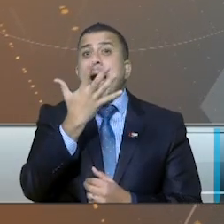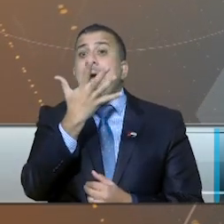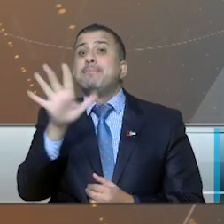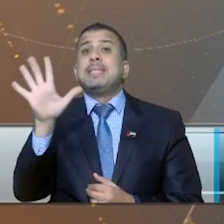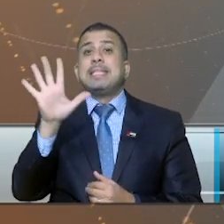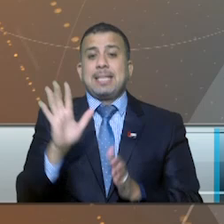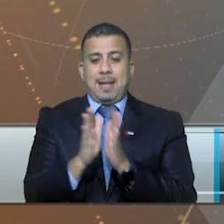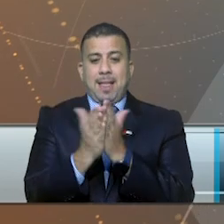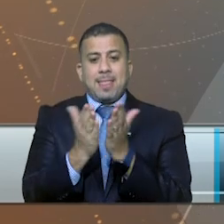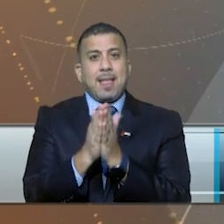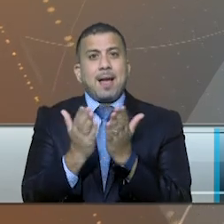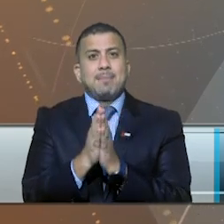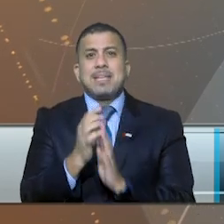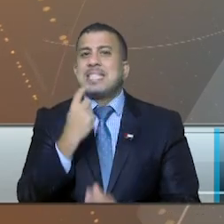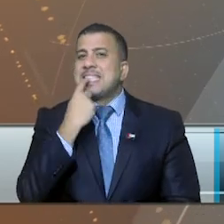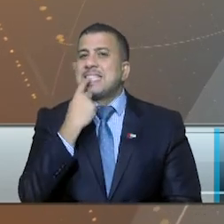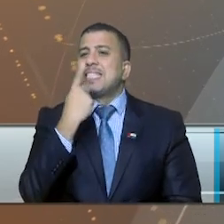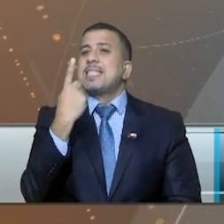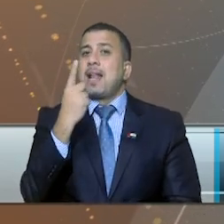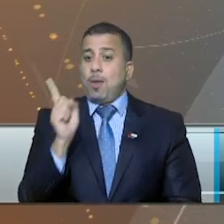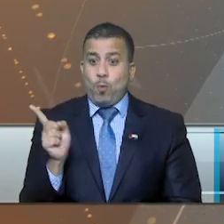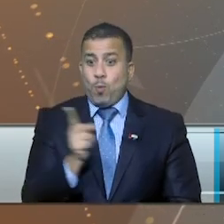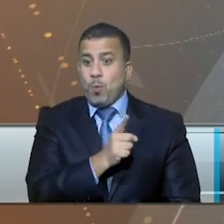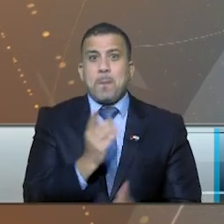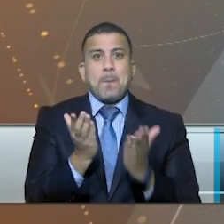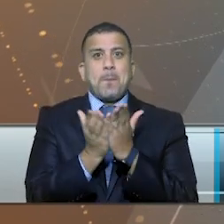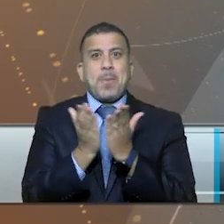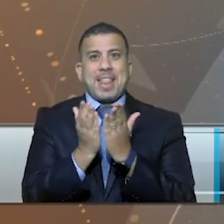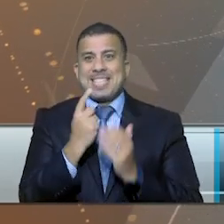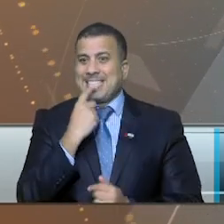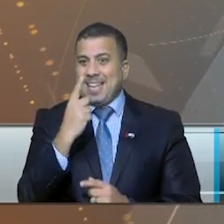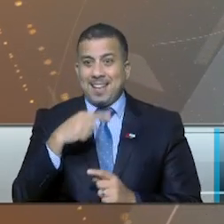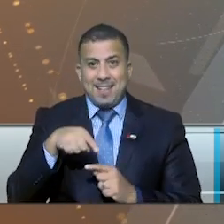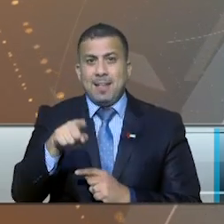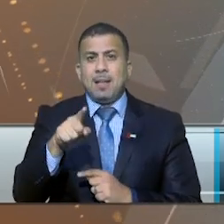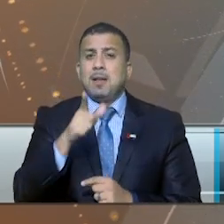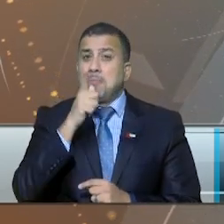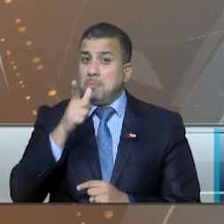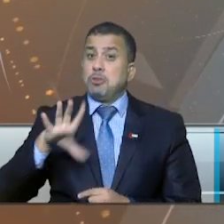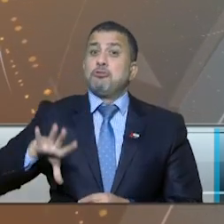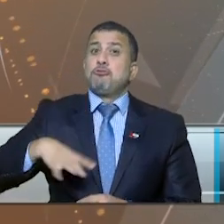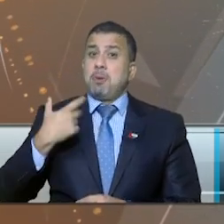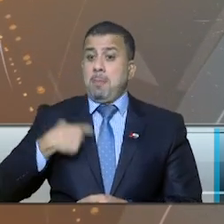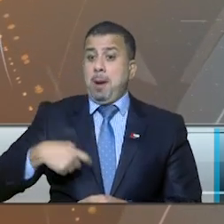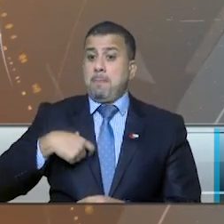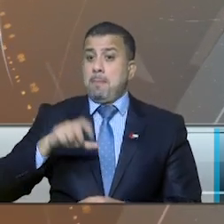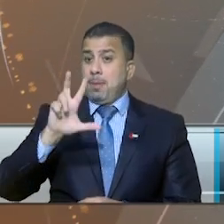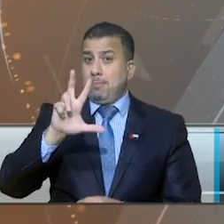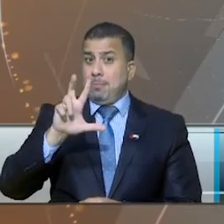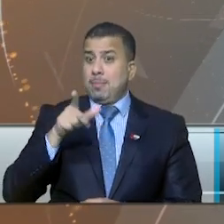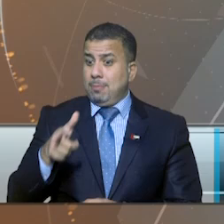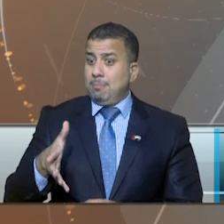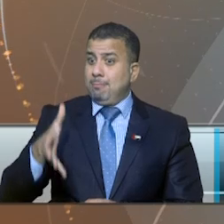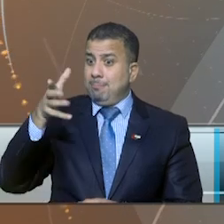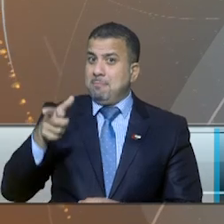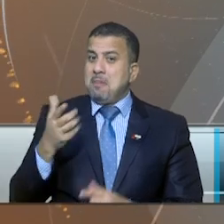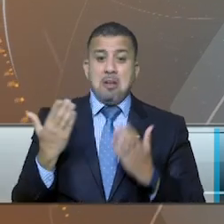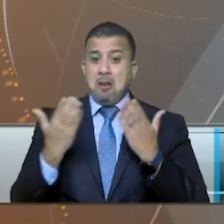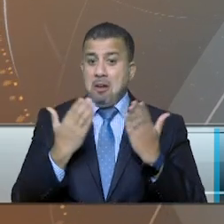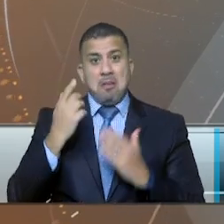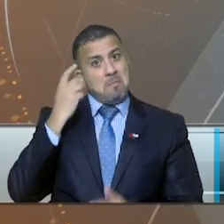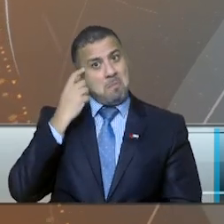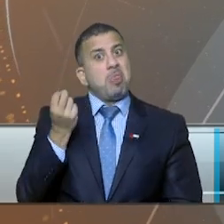50 كتابا خلال عامهم الدراسي واكد سموه تفاؤله بجيل اماراتي قارئ